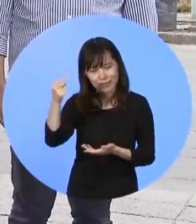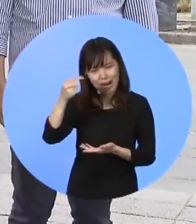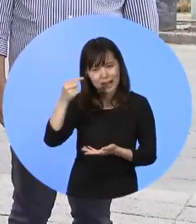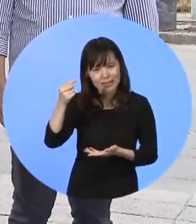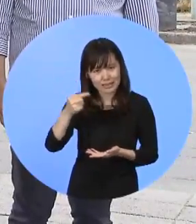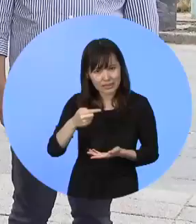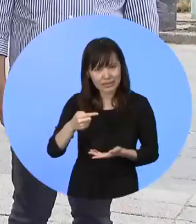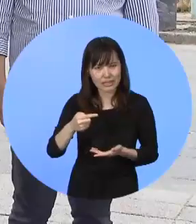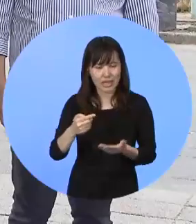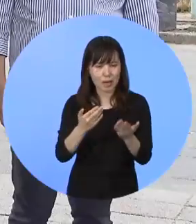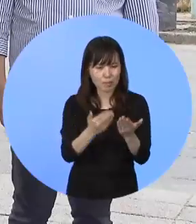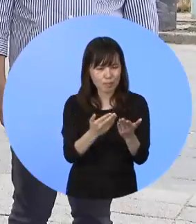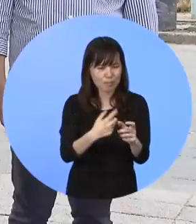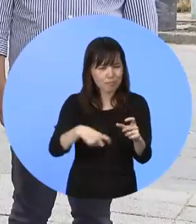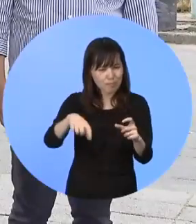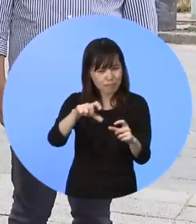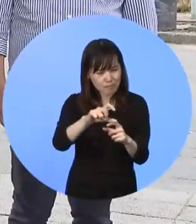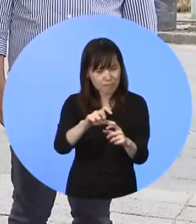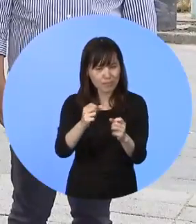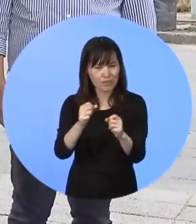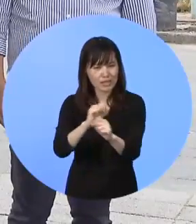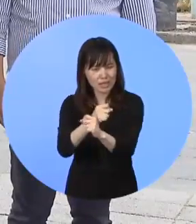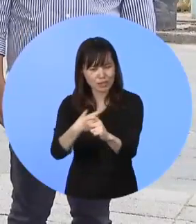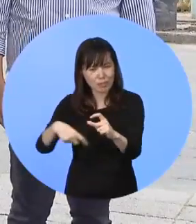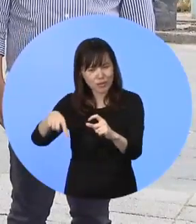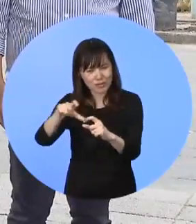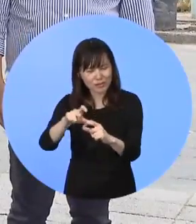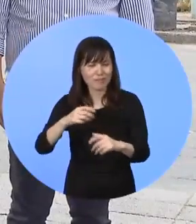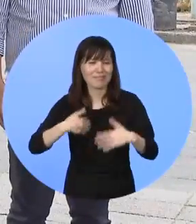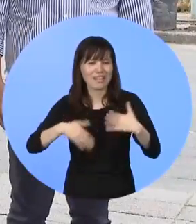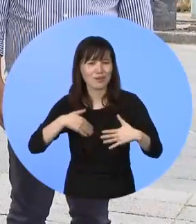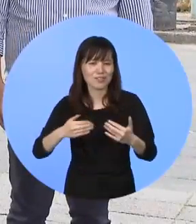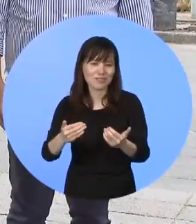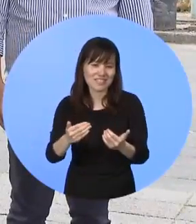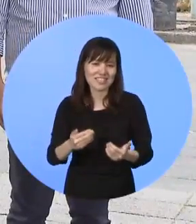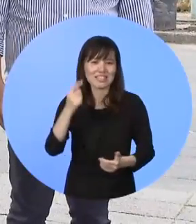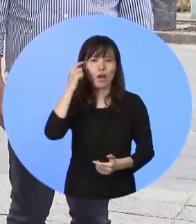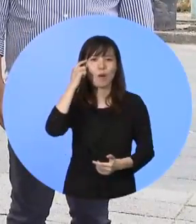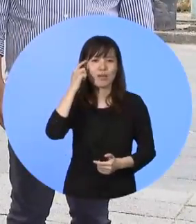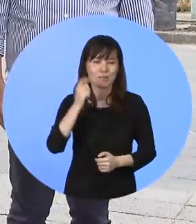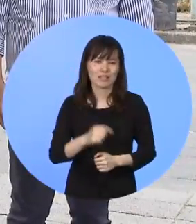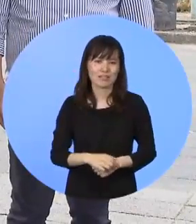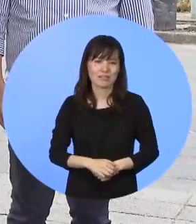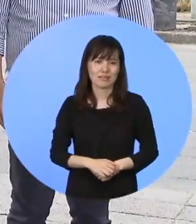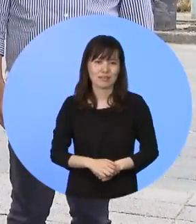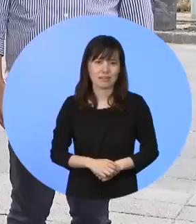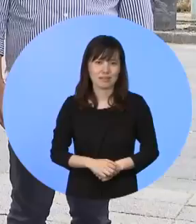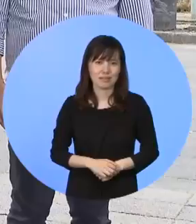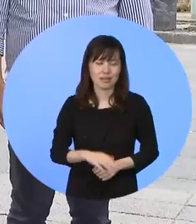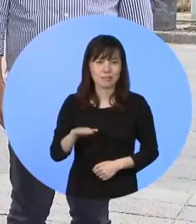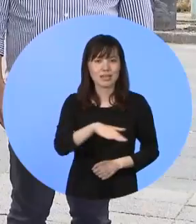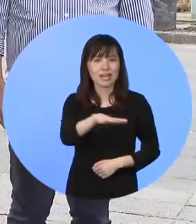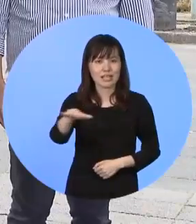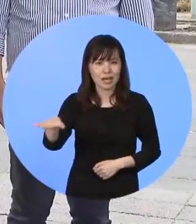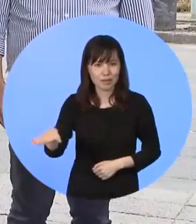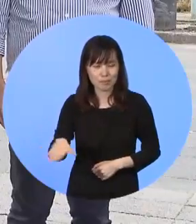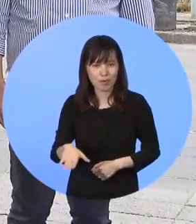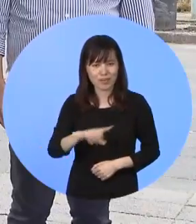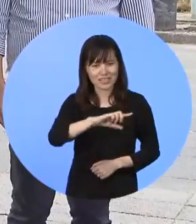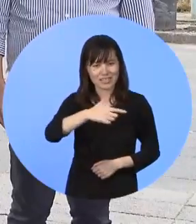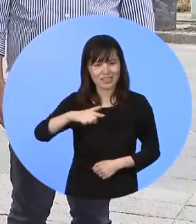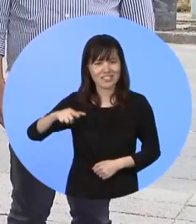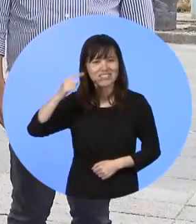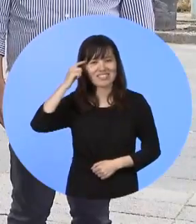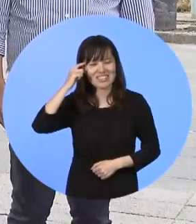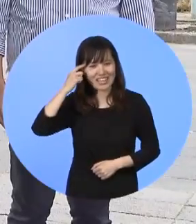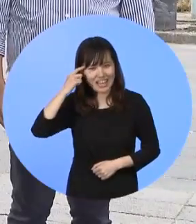で学ぶ意識、研究する意識を持って、これからも楽しくいろんなことを知っていきたいと思います。テレビをご覧の皆さんもぜひいろんな